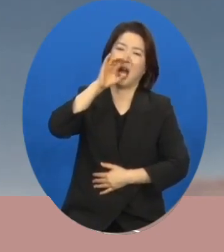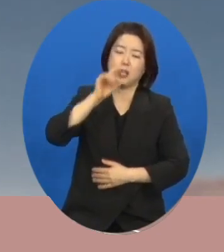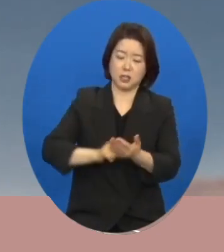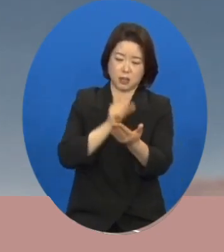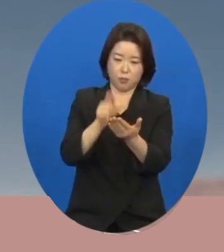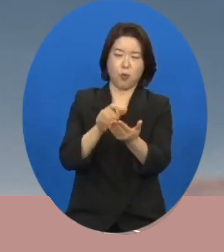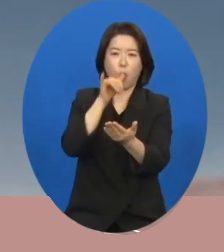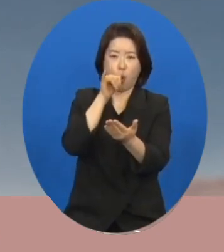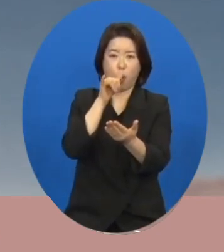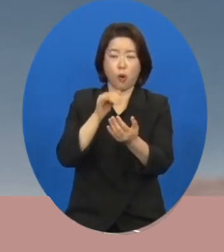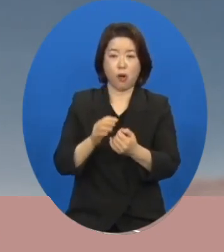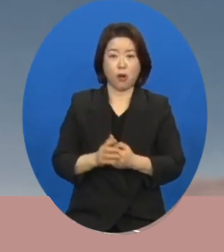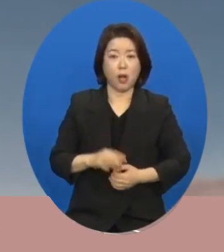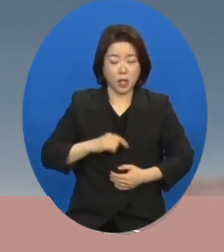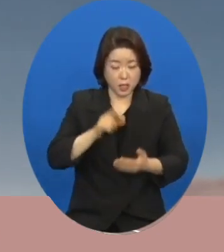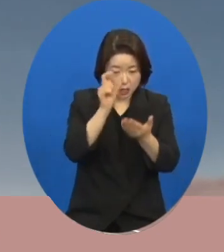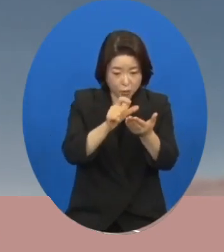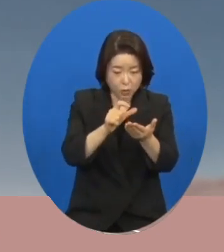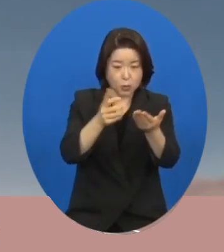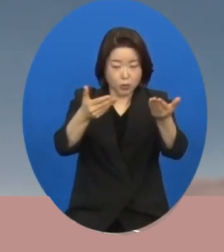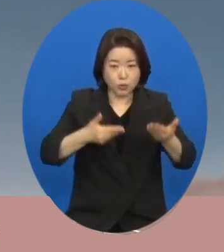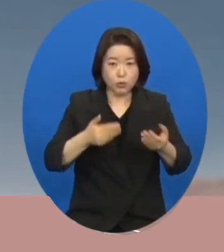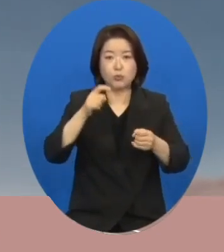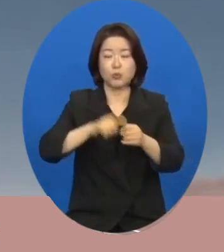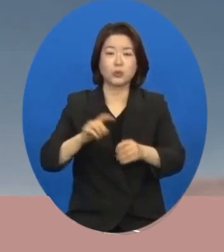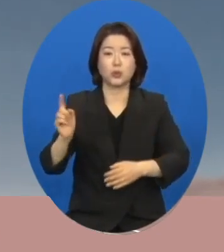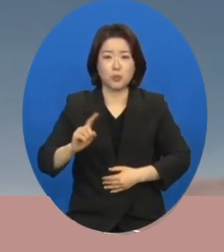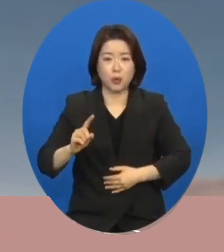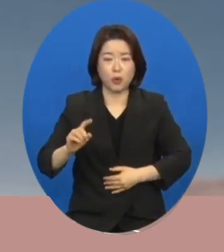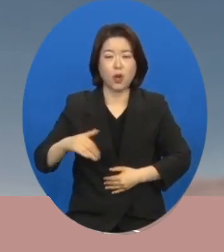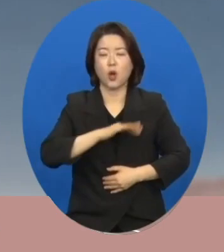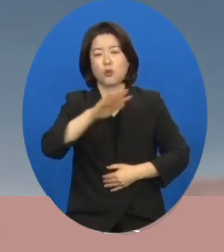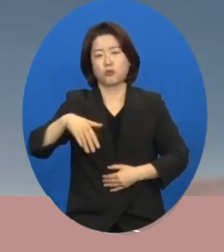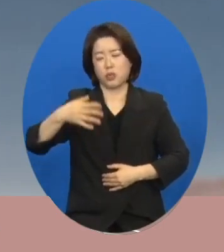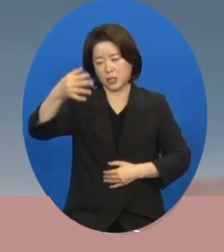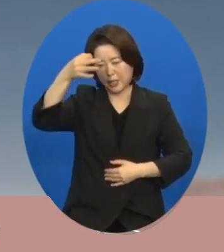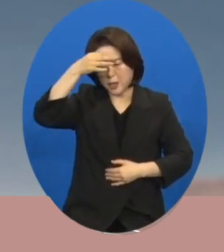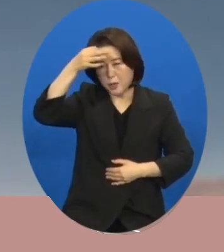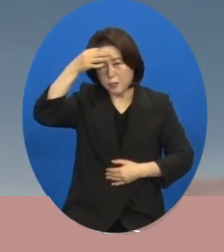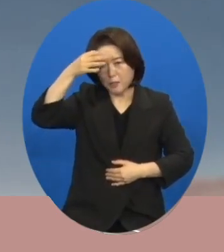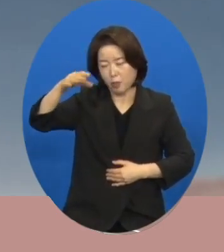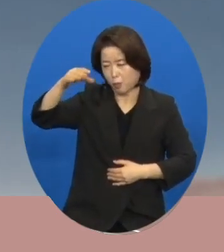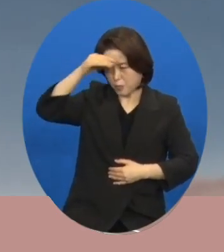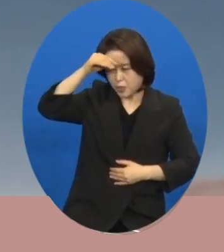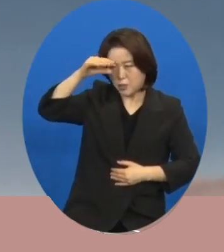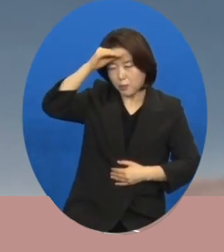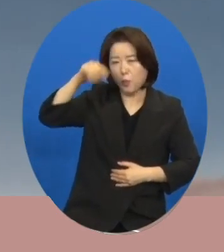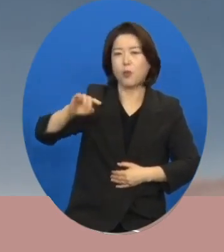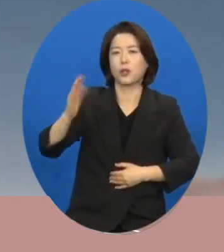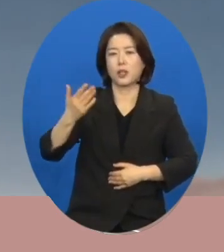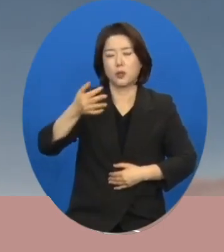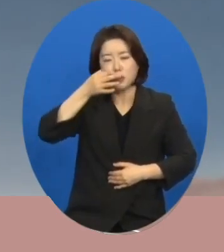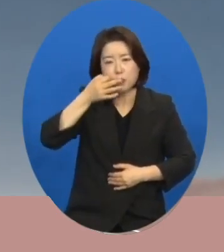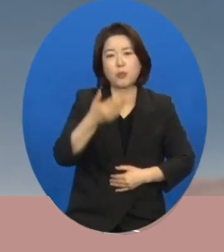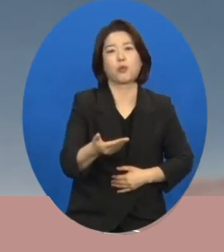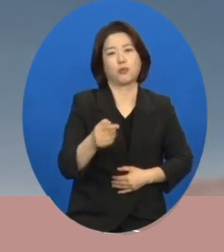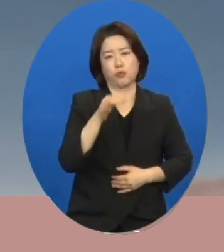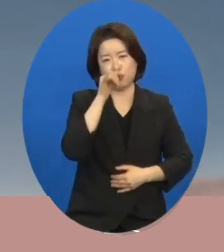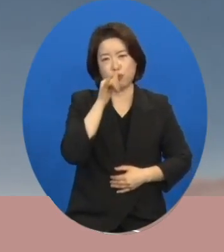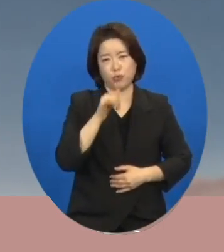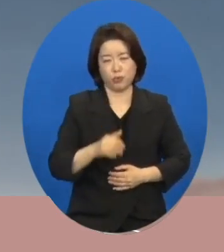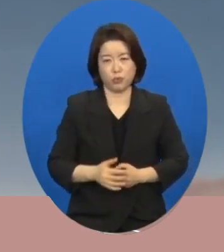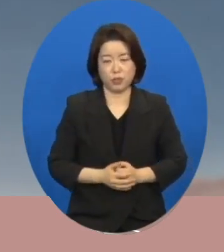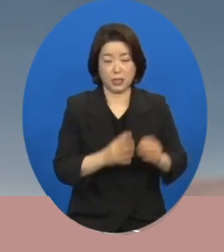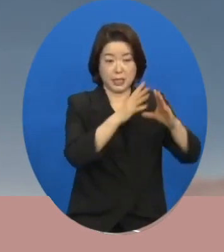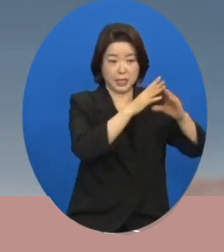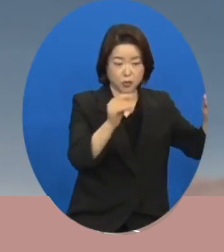기록이 왜 우리에게 전해졌습니까 본보기가 되어서 우리에게 경고하기 위해 주신 말씀입니다 이런 얘기가 나오죠 출애굽